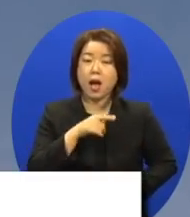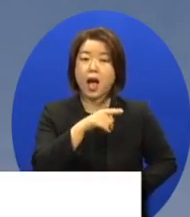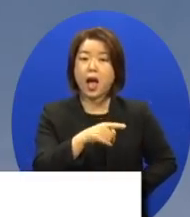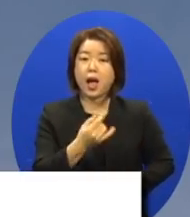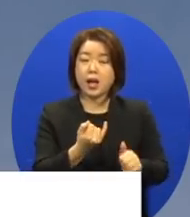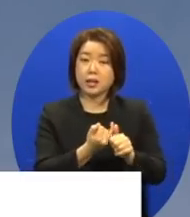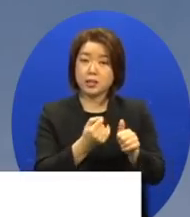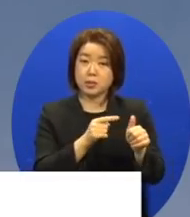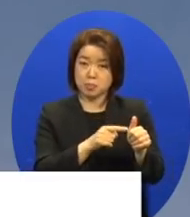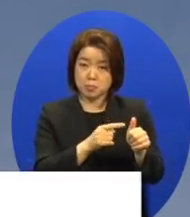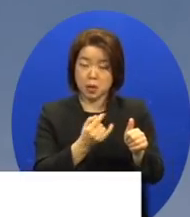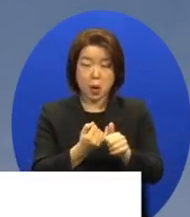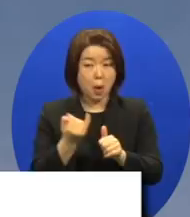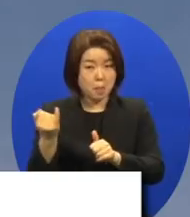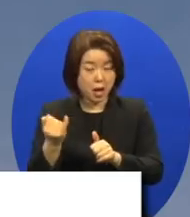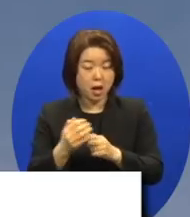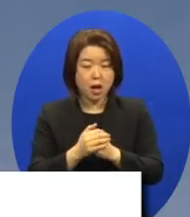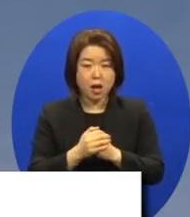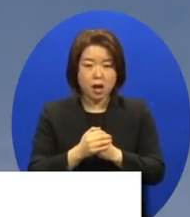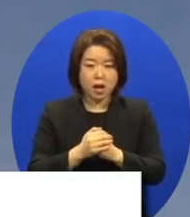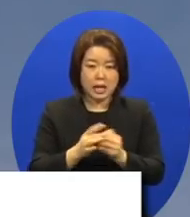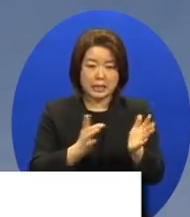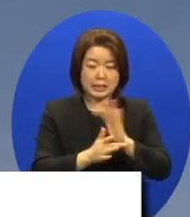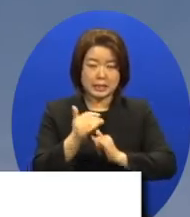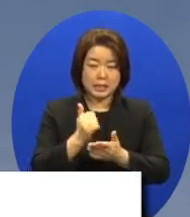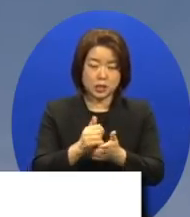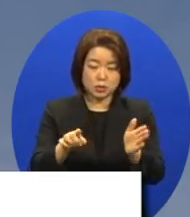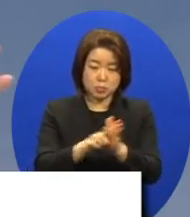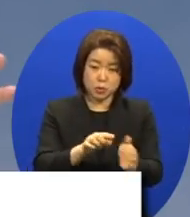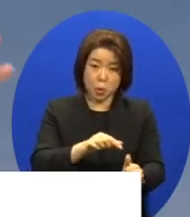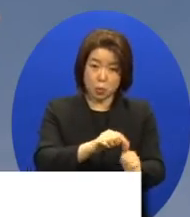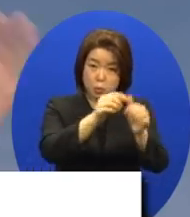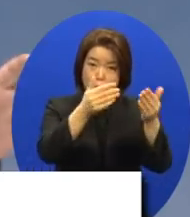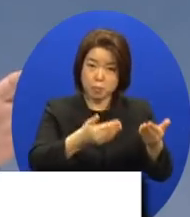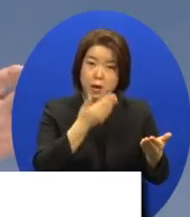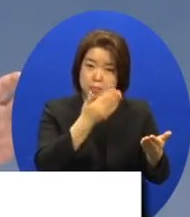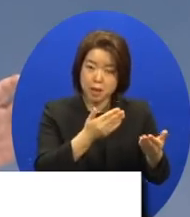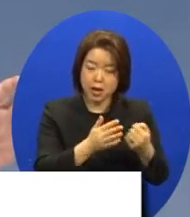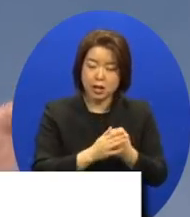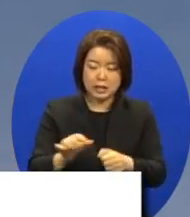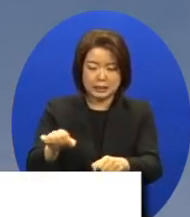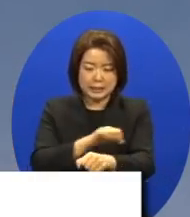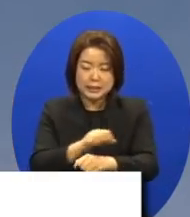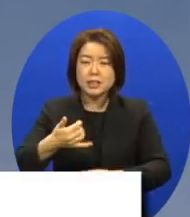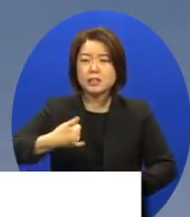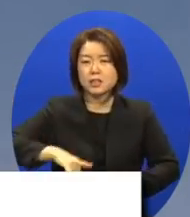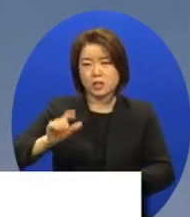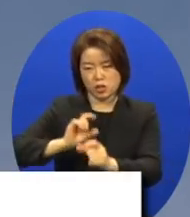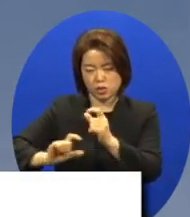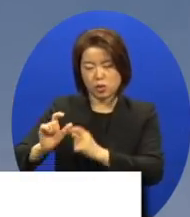예수를 믿고 구원받게 되는 날이 올지 특히 자녀들은 더 커졌습니다